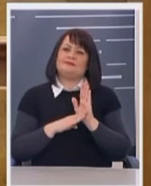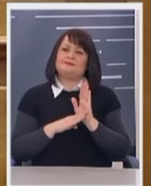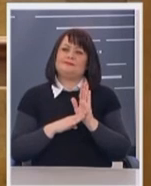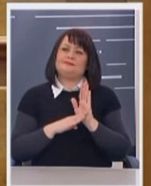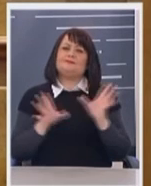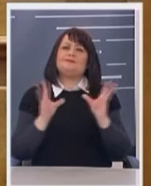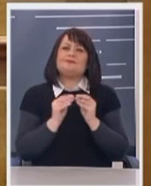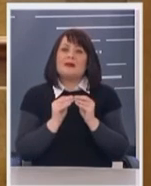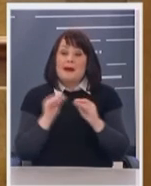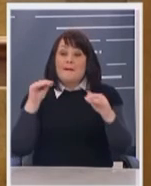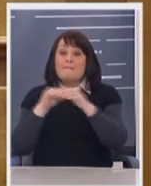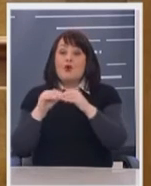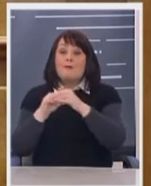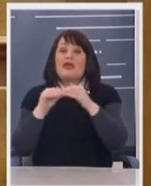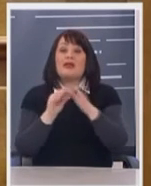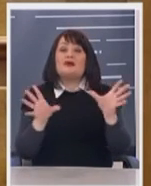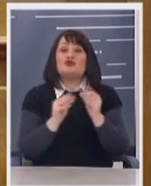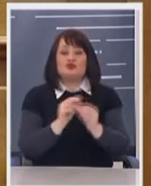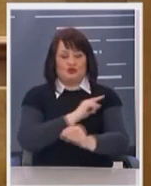τις προμήθειες των νοσοκομείων.